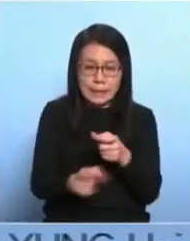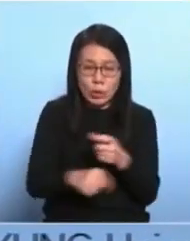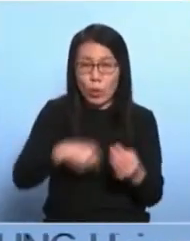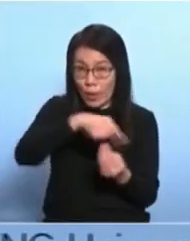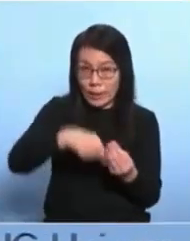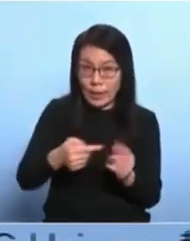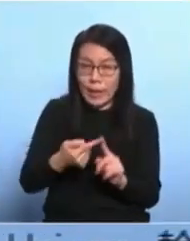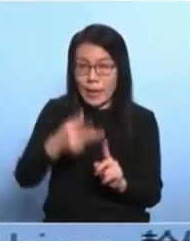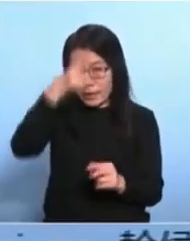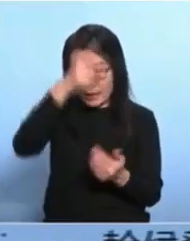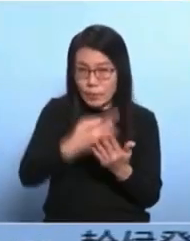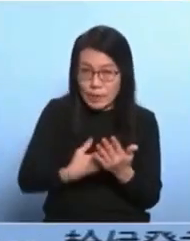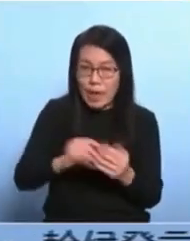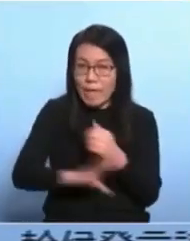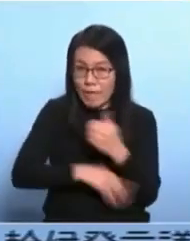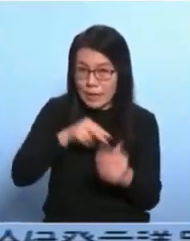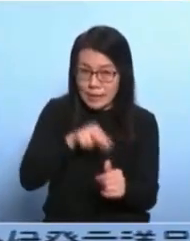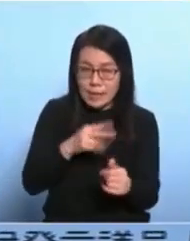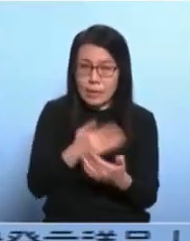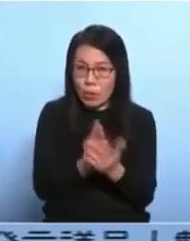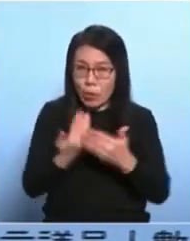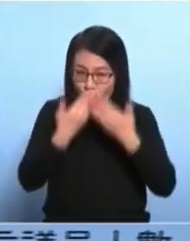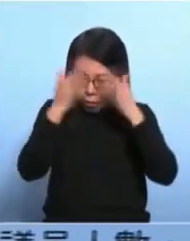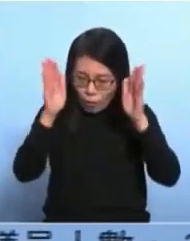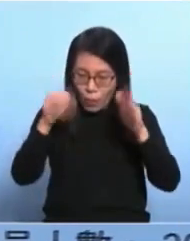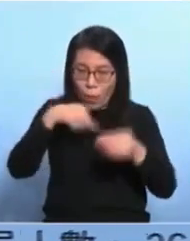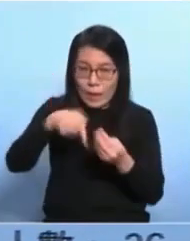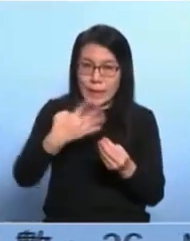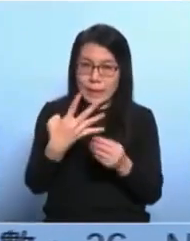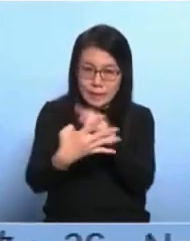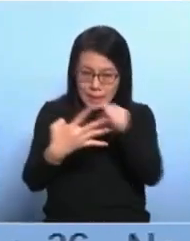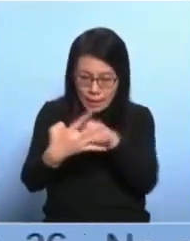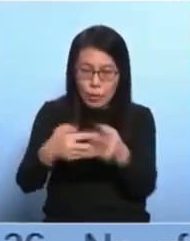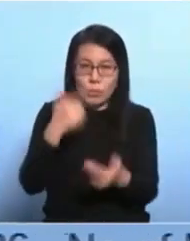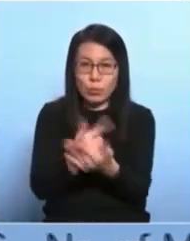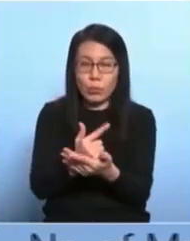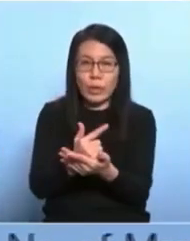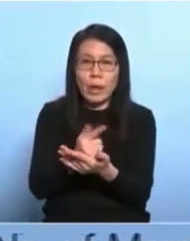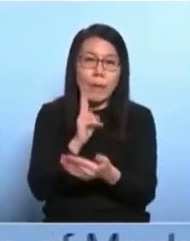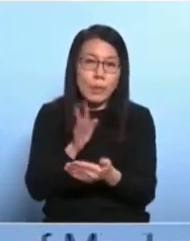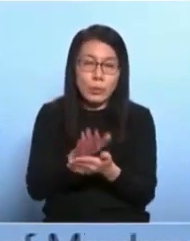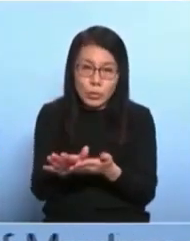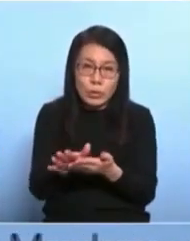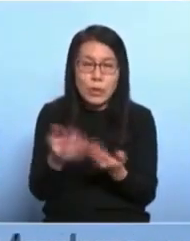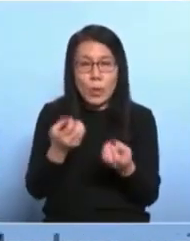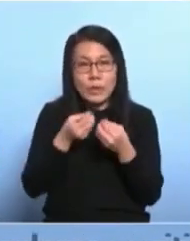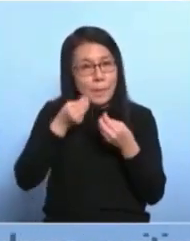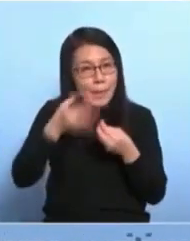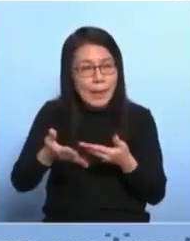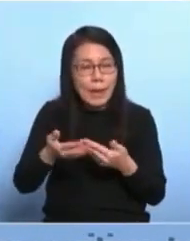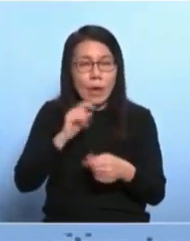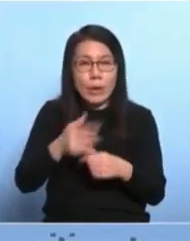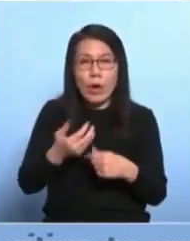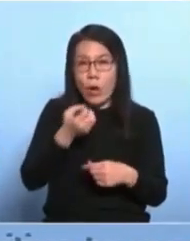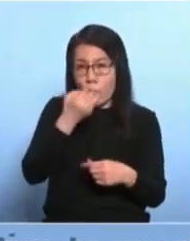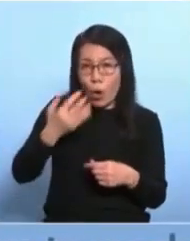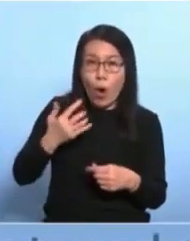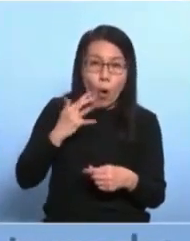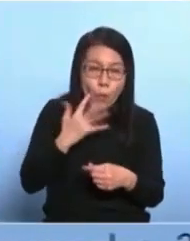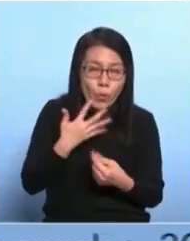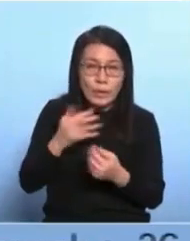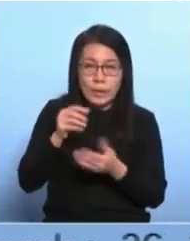境、政務環境、法治環境、開放環境的四大環境，如取消和放寬對港澳投資者的